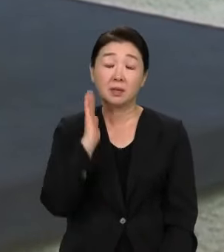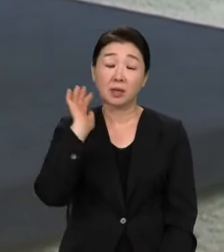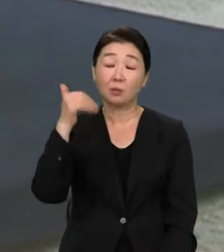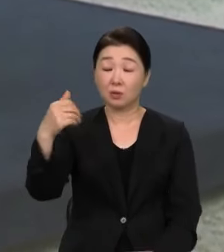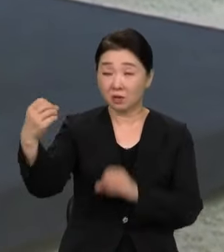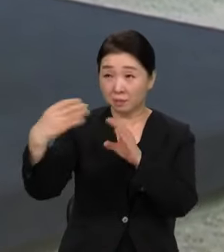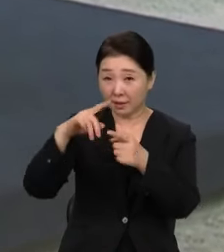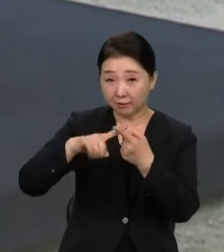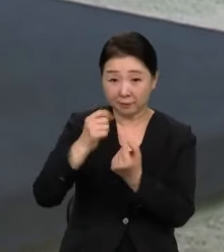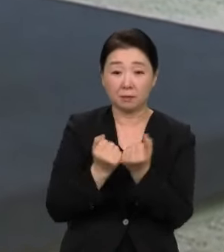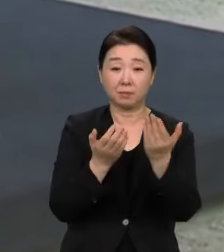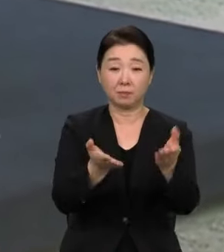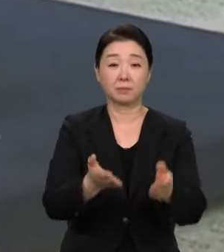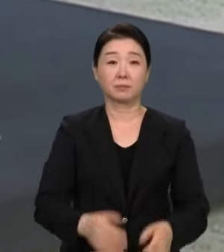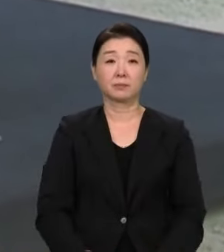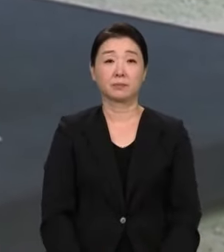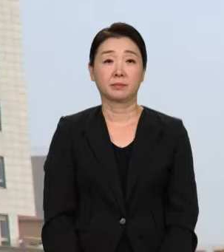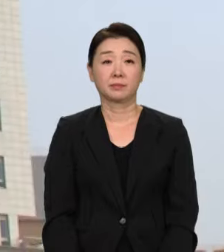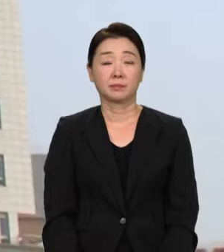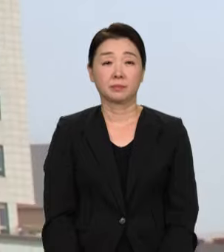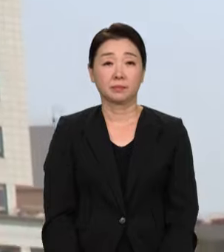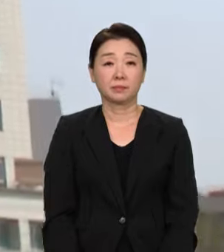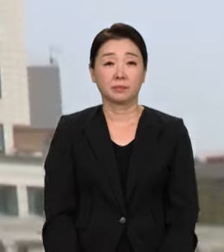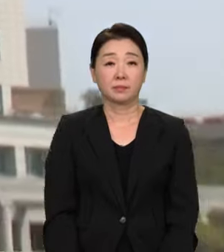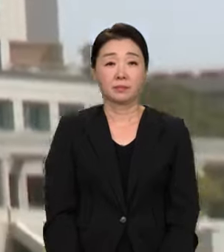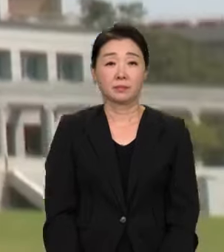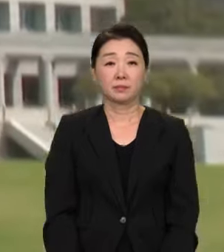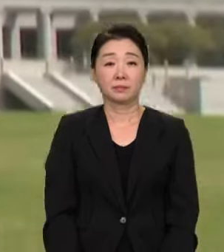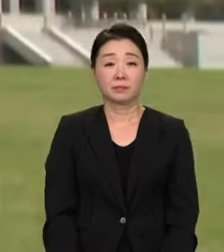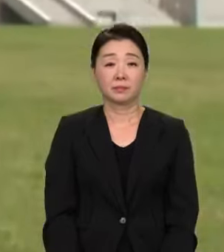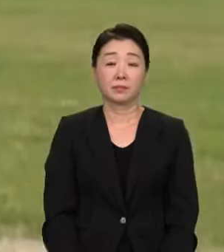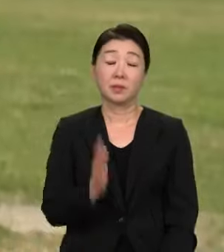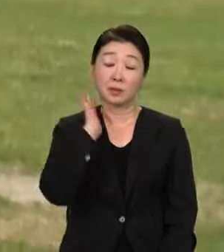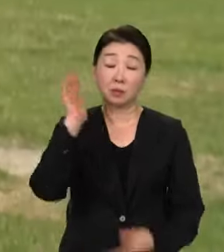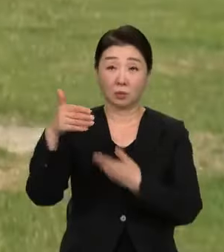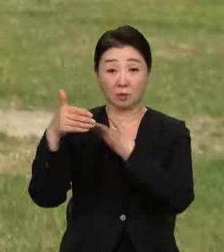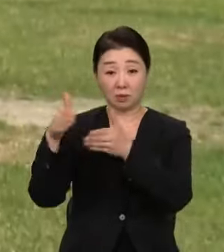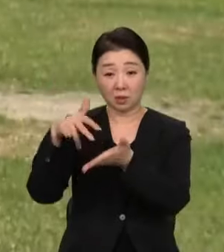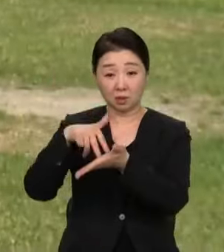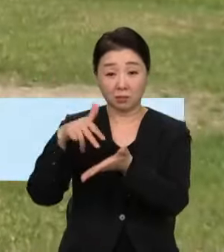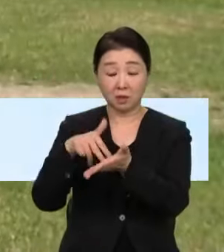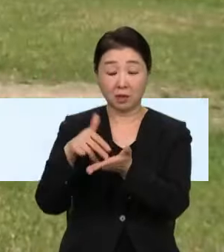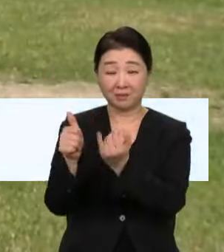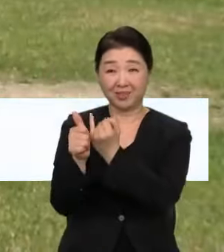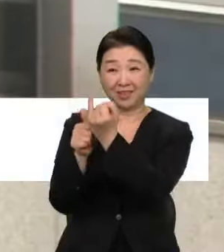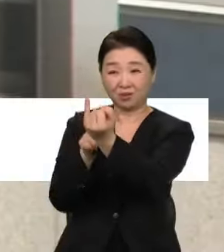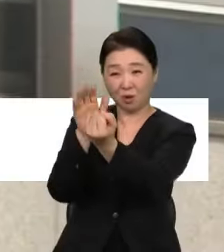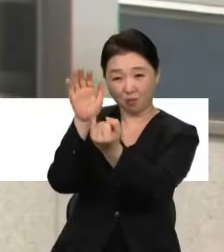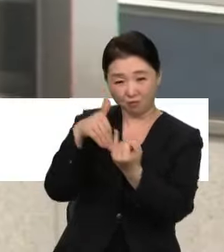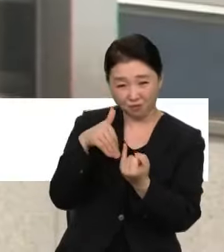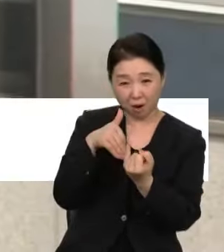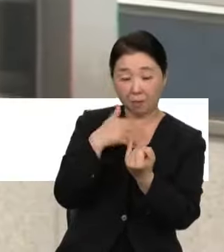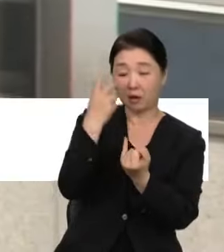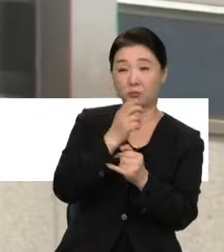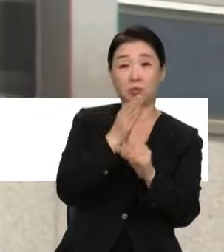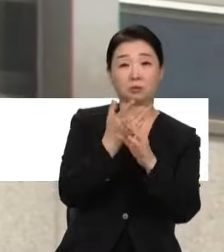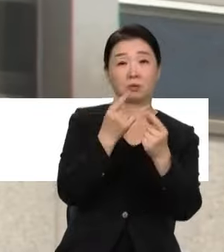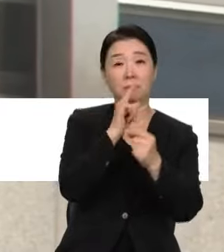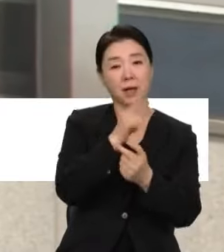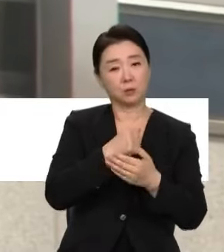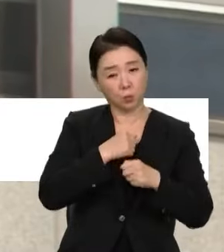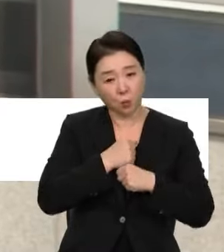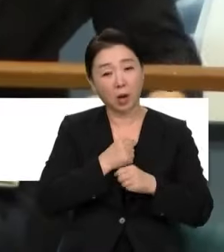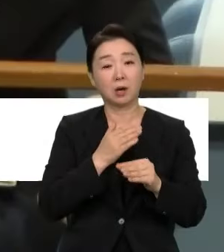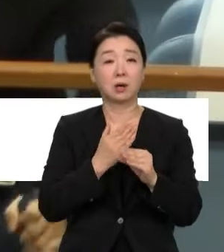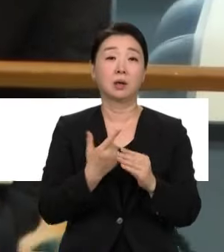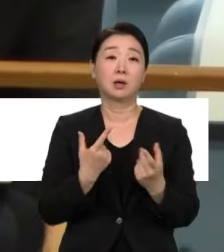반응 강희현 기자입니다 대통령실은 김건 여사 소환 조사에 수사 중인 사안이라며 말을